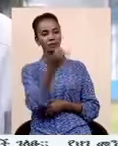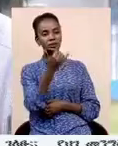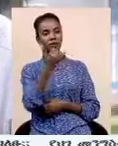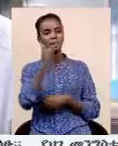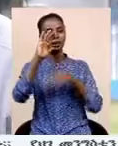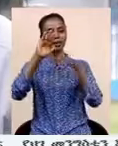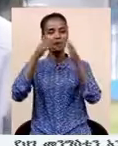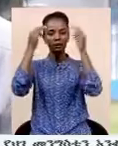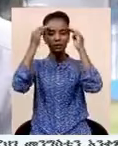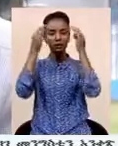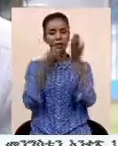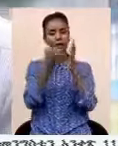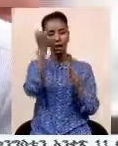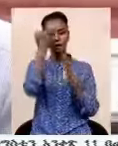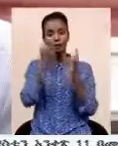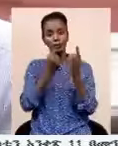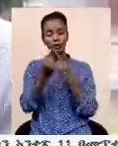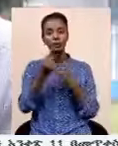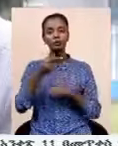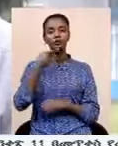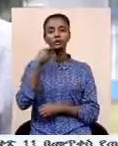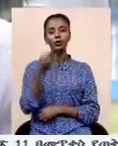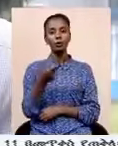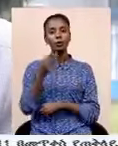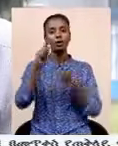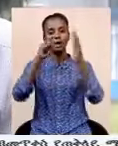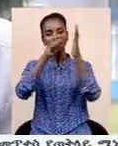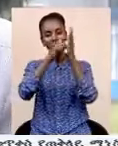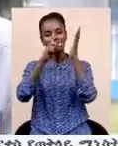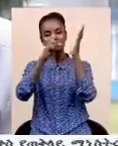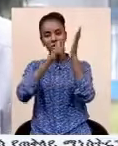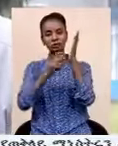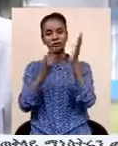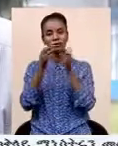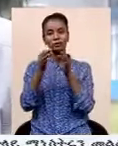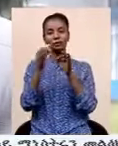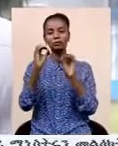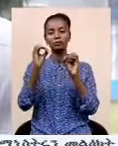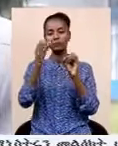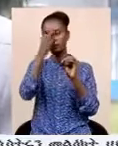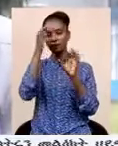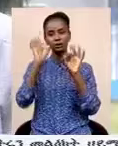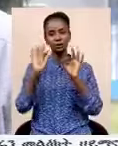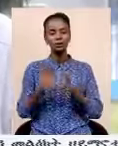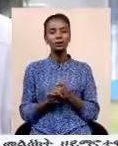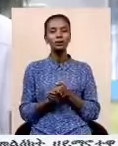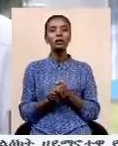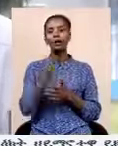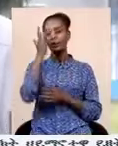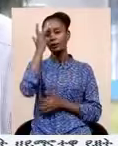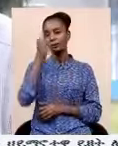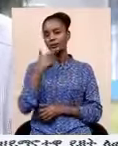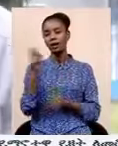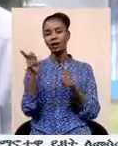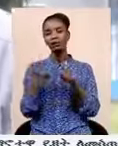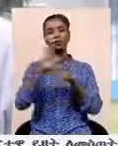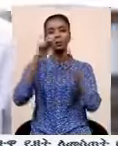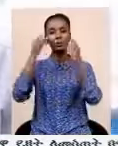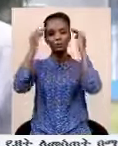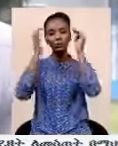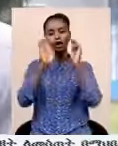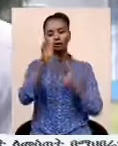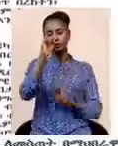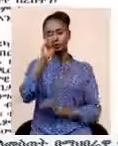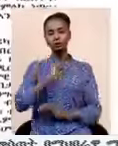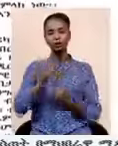ጠቅላይ ሚኒስትሩ ይሄን ሐሳብ ተናገረ ተብሎ አንቀጽ የሚመዘዝበት አንዳችም ህጋዊ ምክንያት የለው። ለምን በለኝ፣ አንደኛ ጠቅላይ ሚኒስትሩ የራሱ እምነት